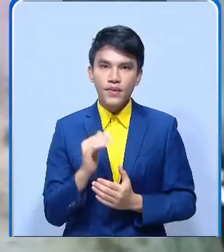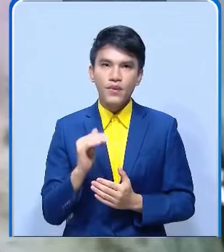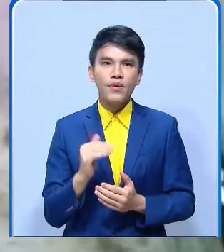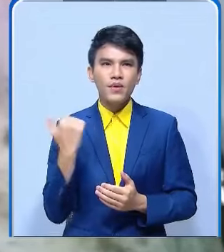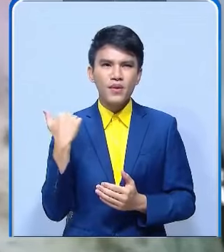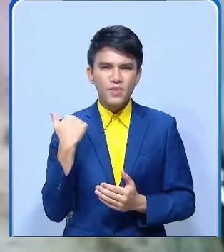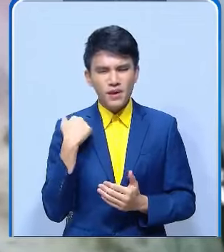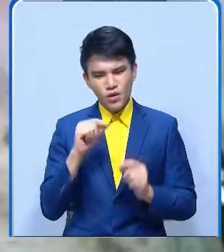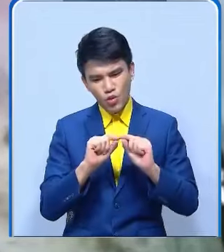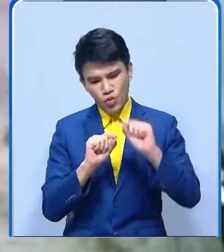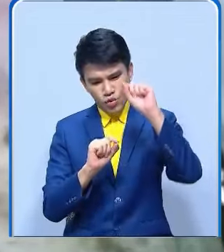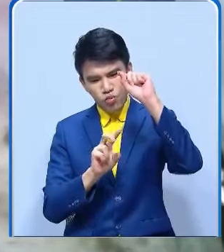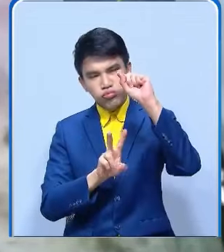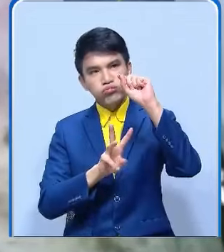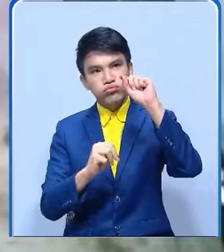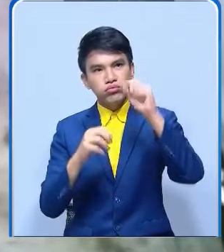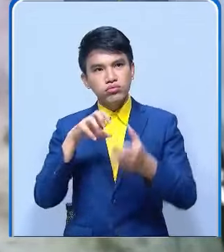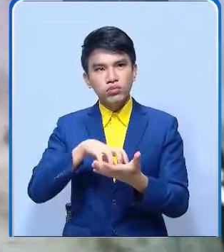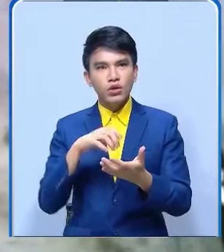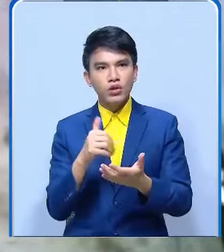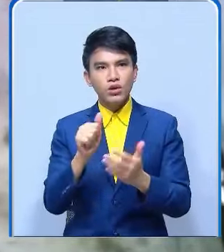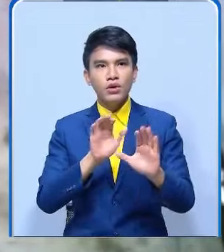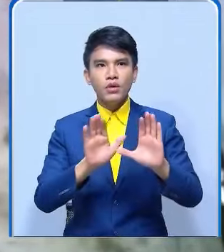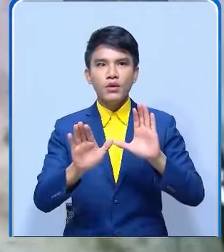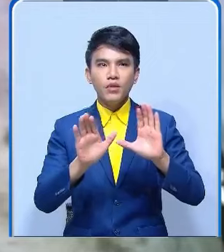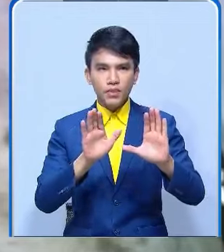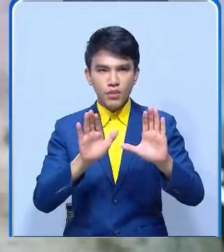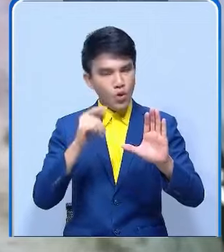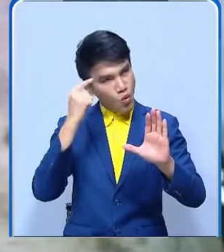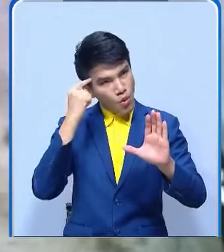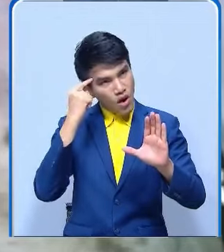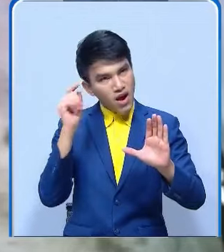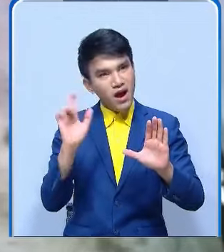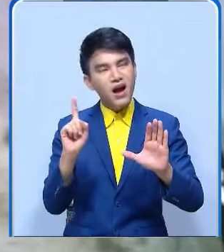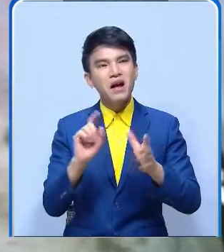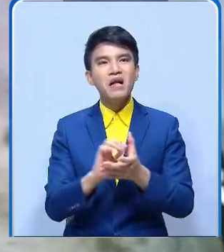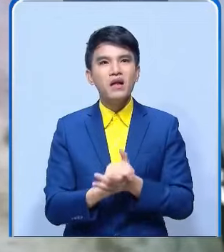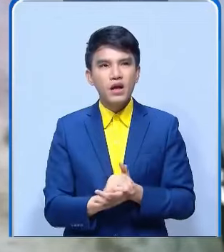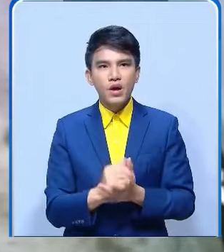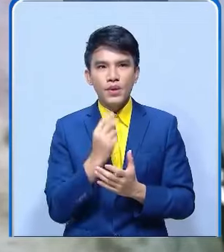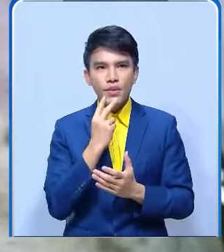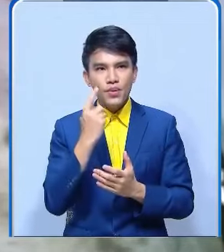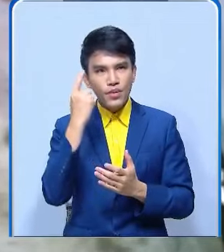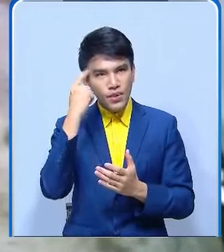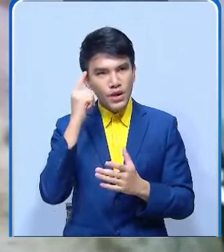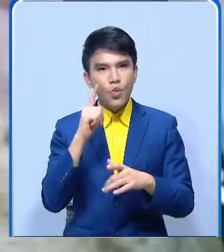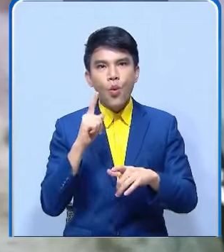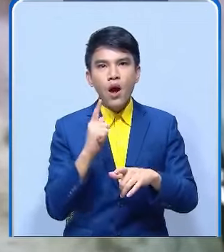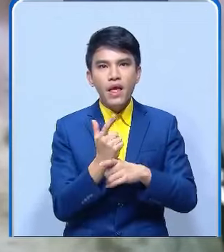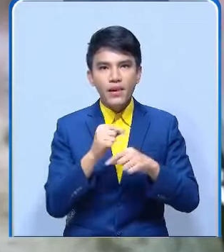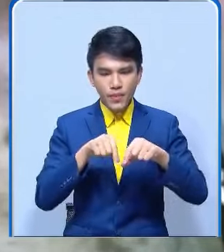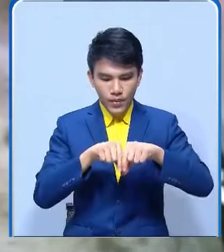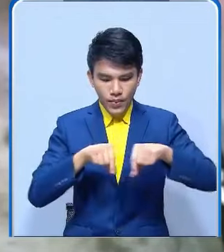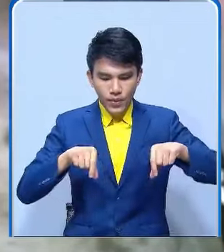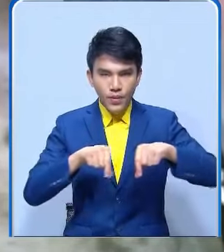2เมตรขึ้นอ่ะเนี่ยอันนี้ยังดีที่ประมาณสักยังไม่เลยหัวเขาพอลงมาแล้วก็ดูท่าทางมันจะใช้เป็นเหล็กกล่องเหล็กกล่อง